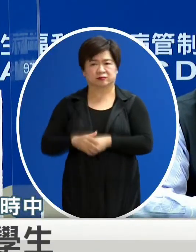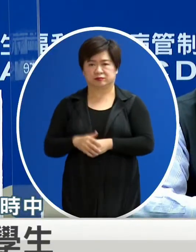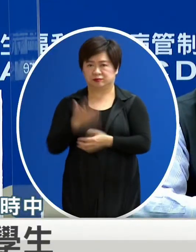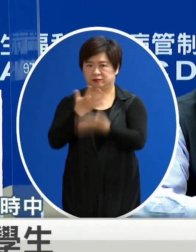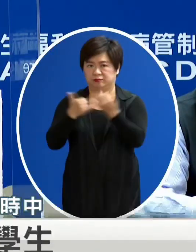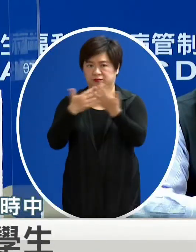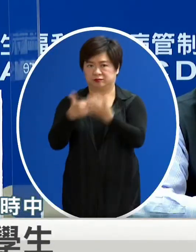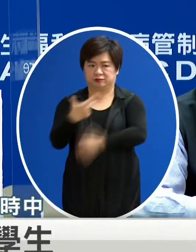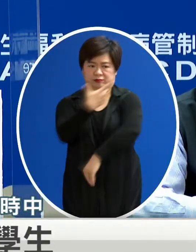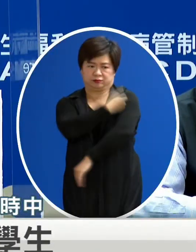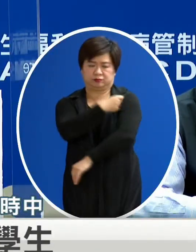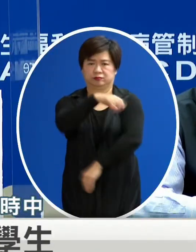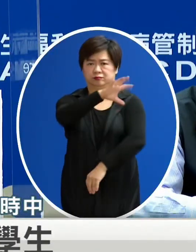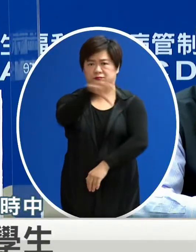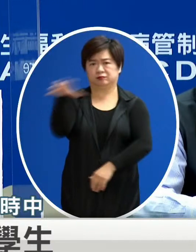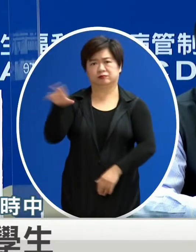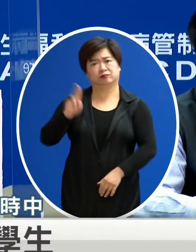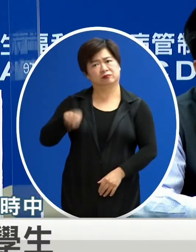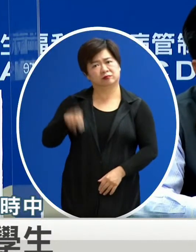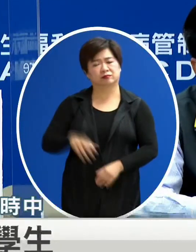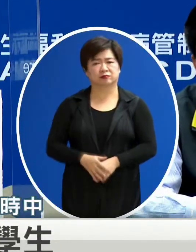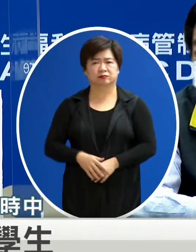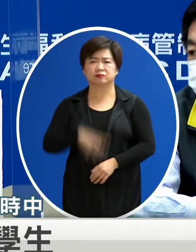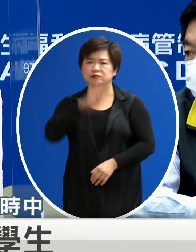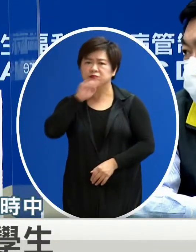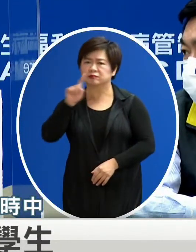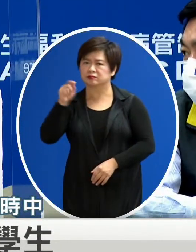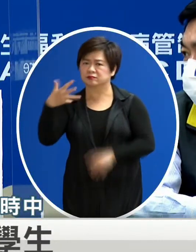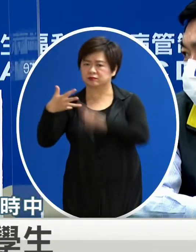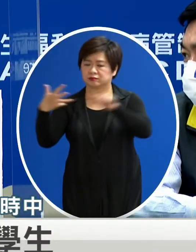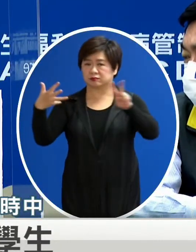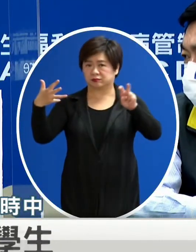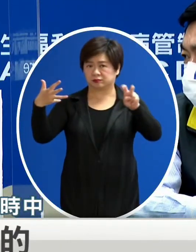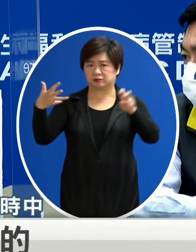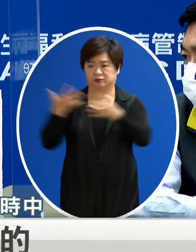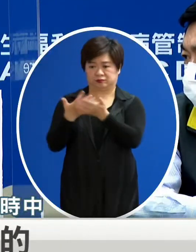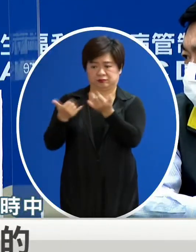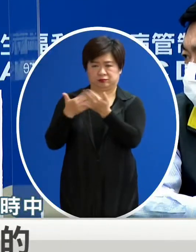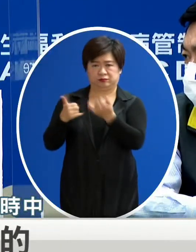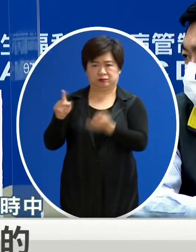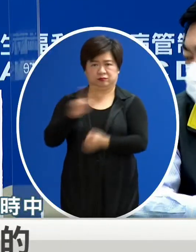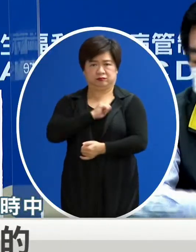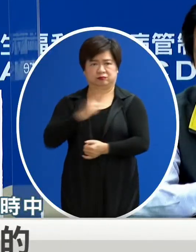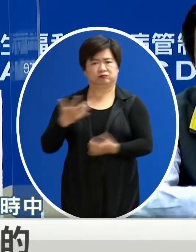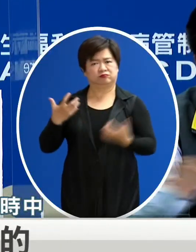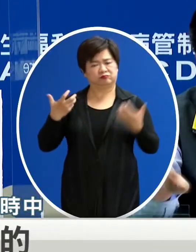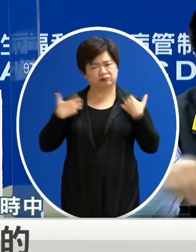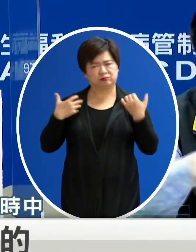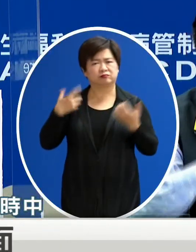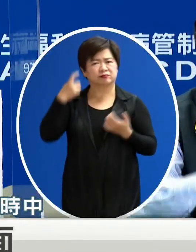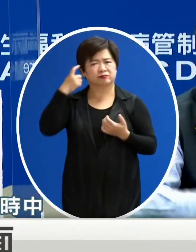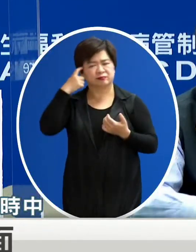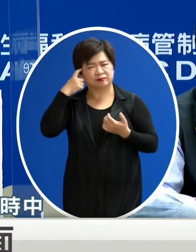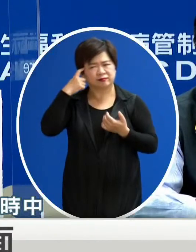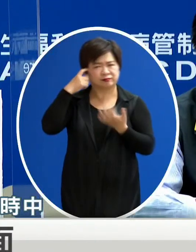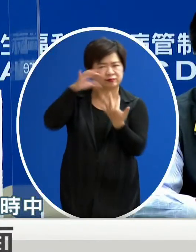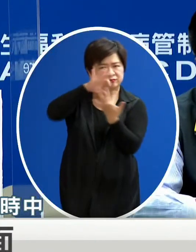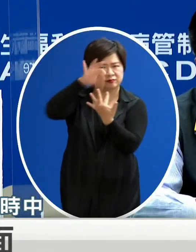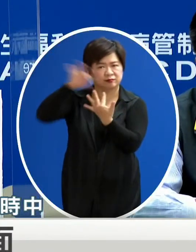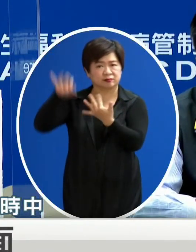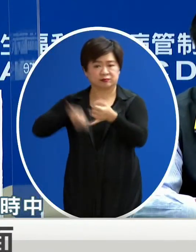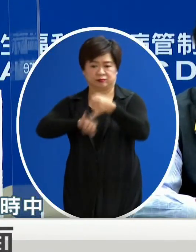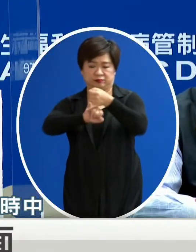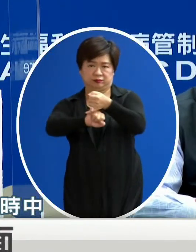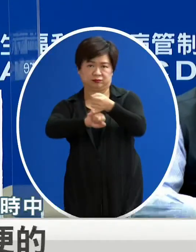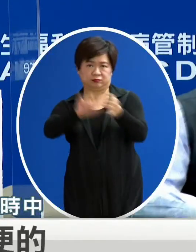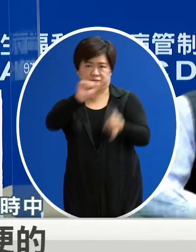打点很多，那18岁到22学生应该他自主性也蛮高的哈。所以在预约